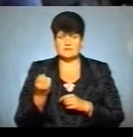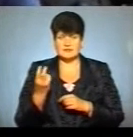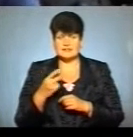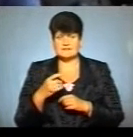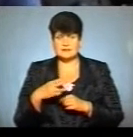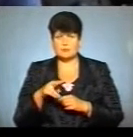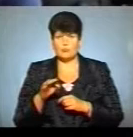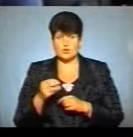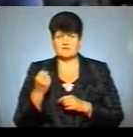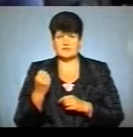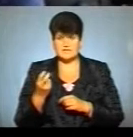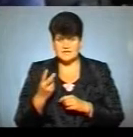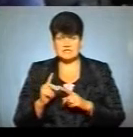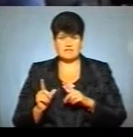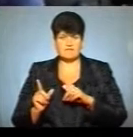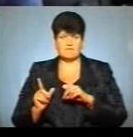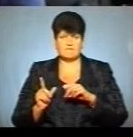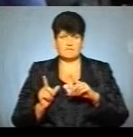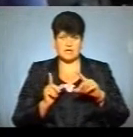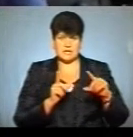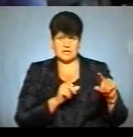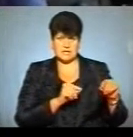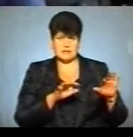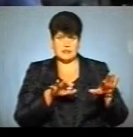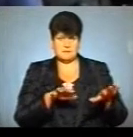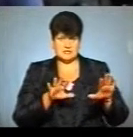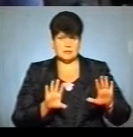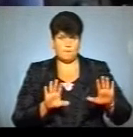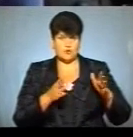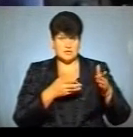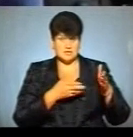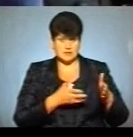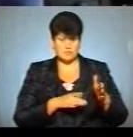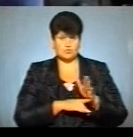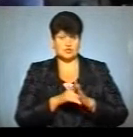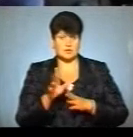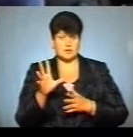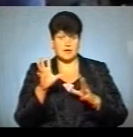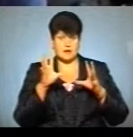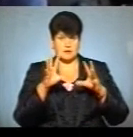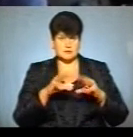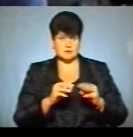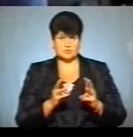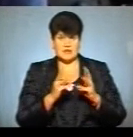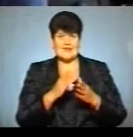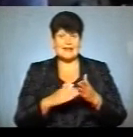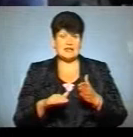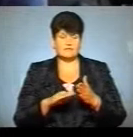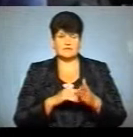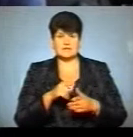по 12 рятувальники виїхали до місця події, приступили до гасіння пожежі і ліквідували її